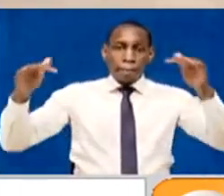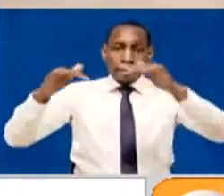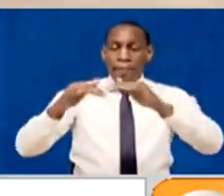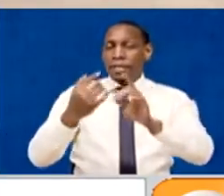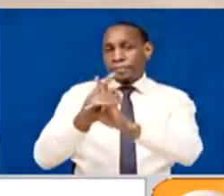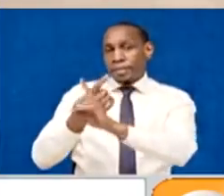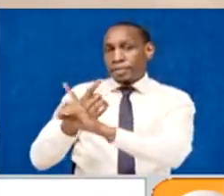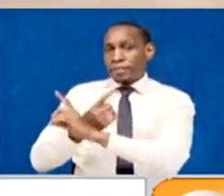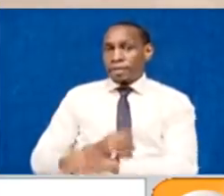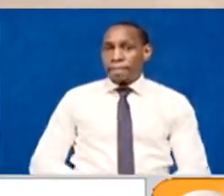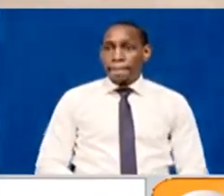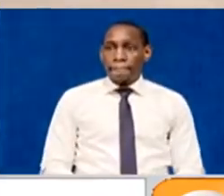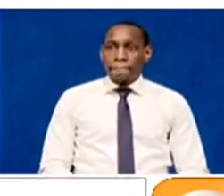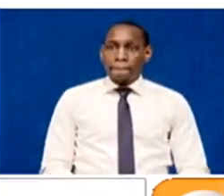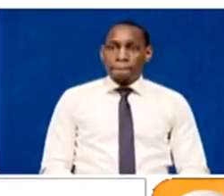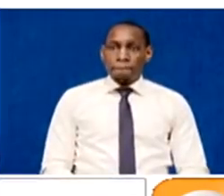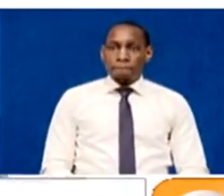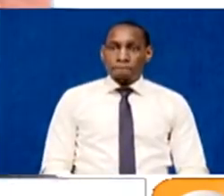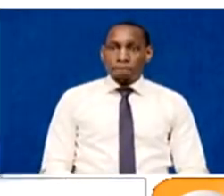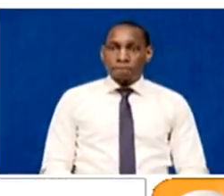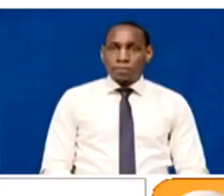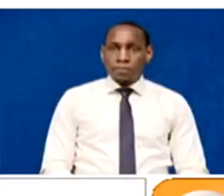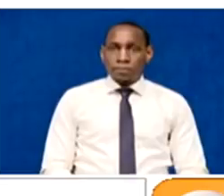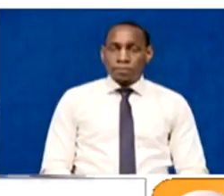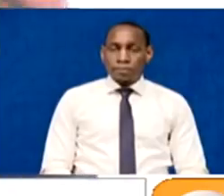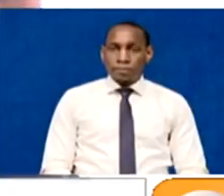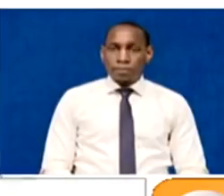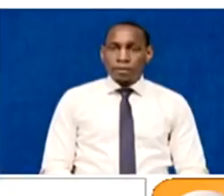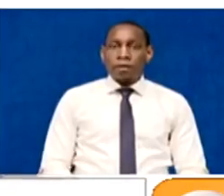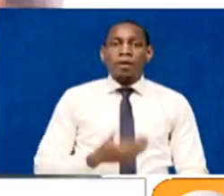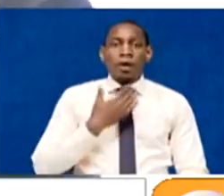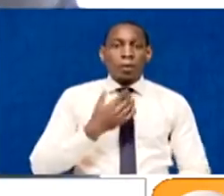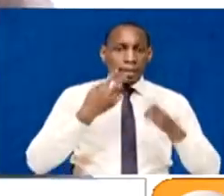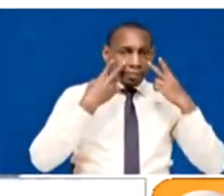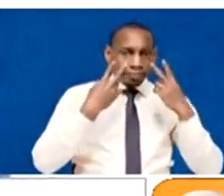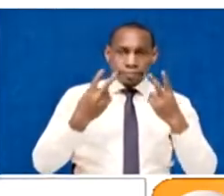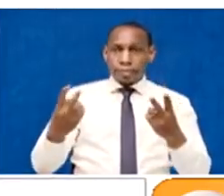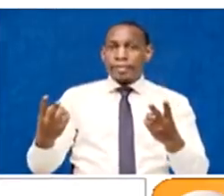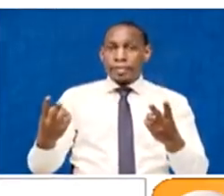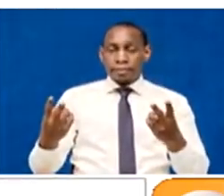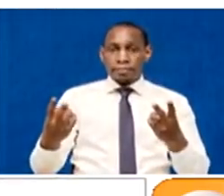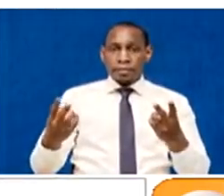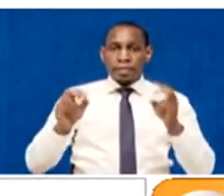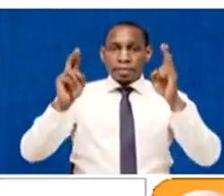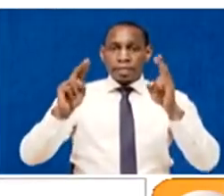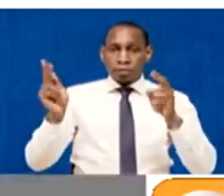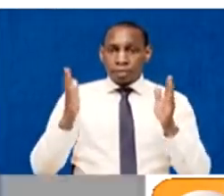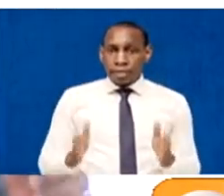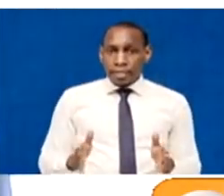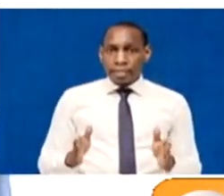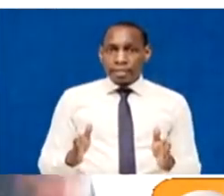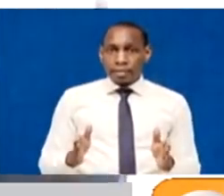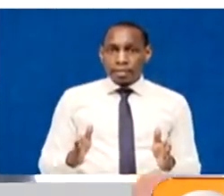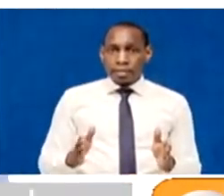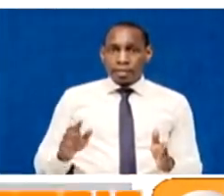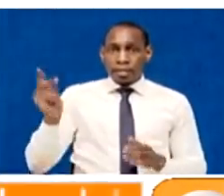vyama mbalimbali. Sasa mara hii mimi nataka kuona mambo ya Wakenya.